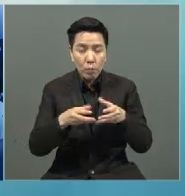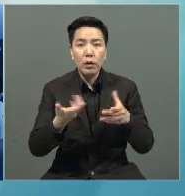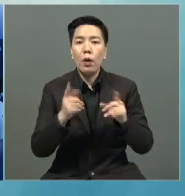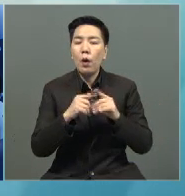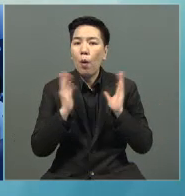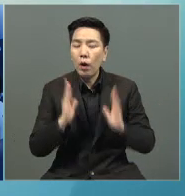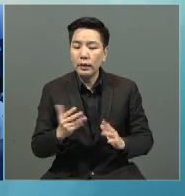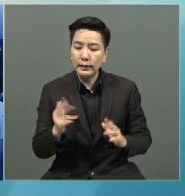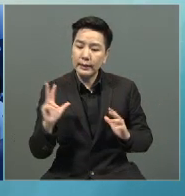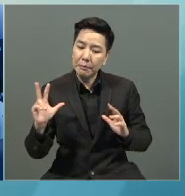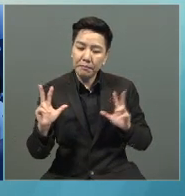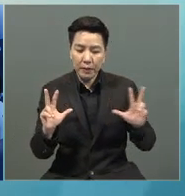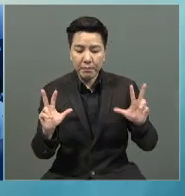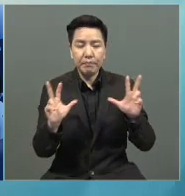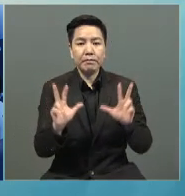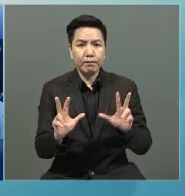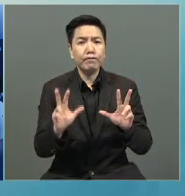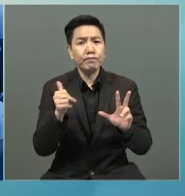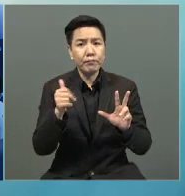และทีมไม่เกินทีมละ 3